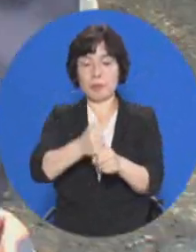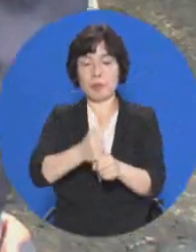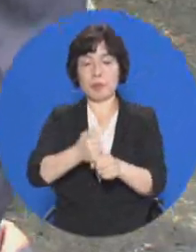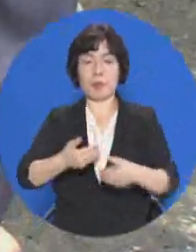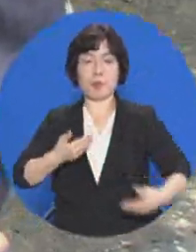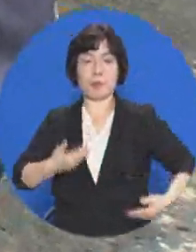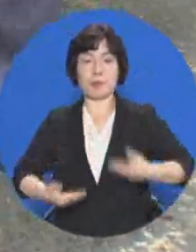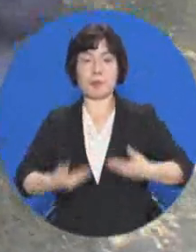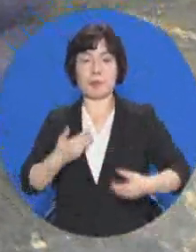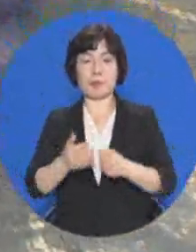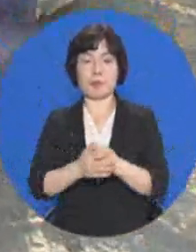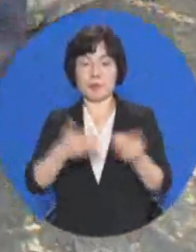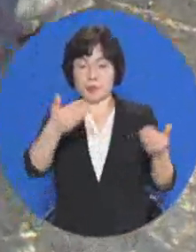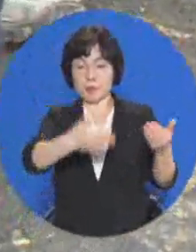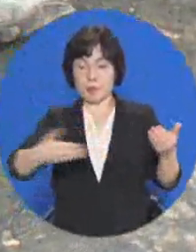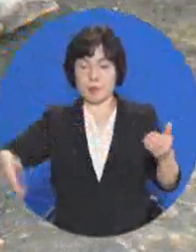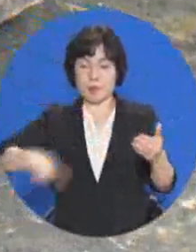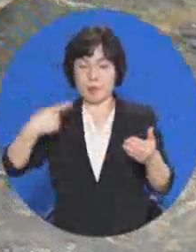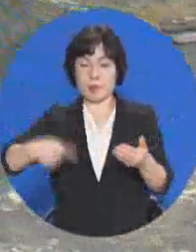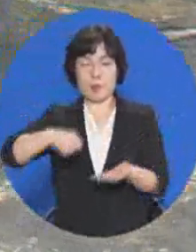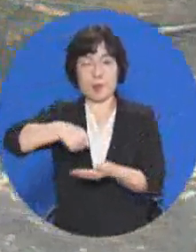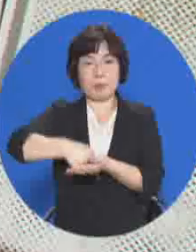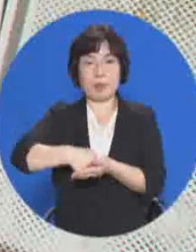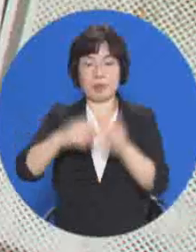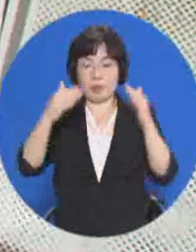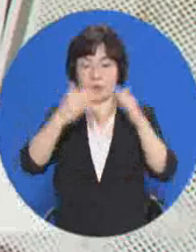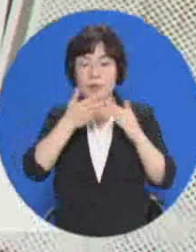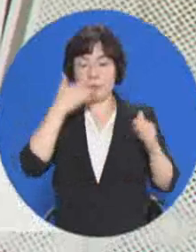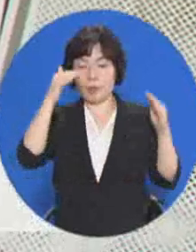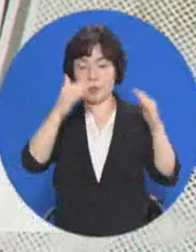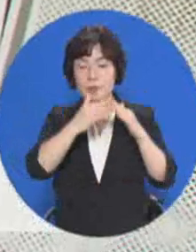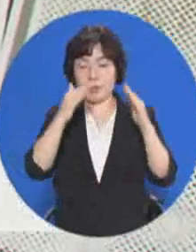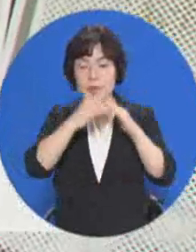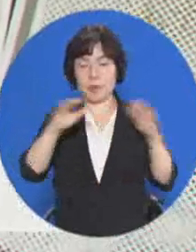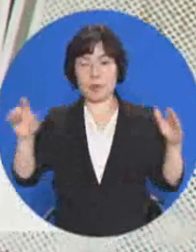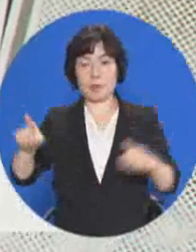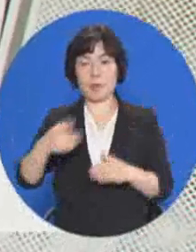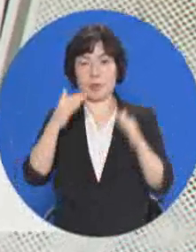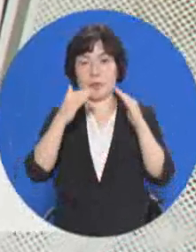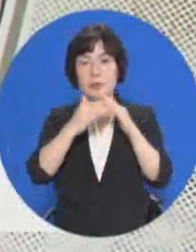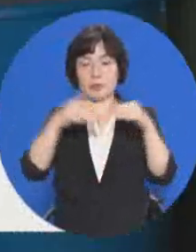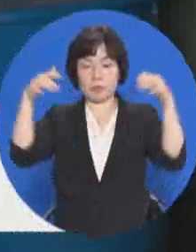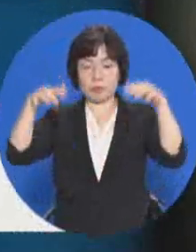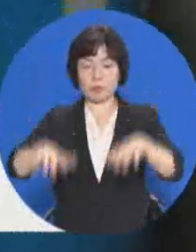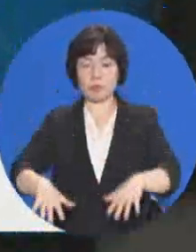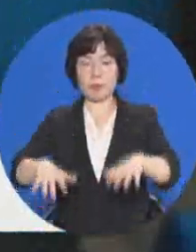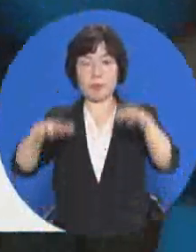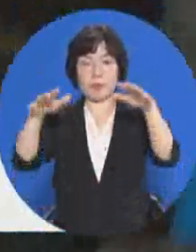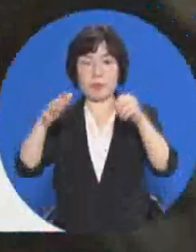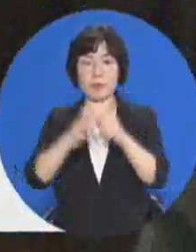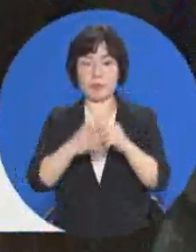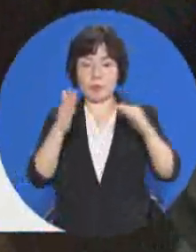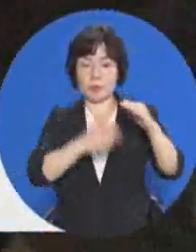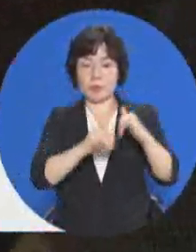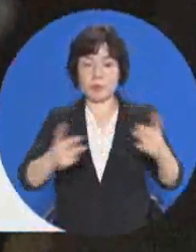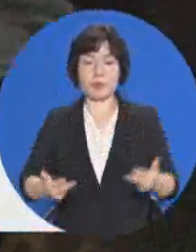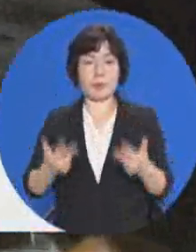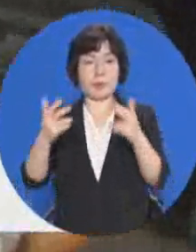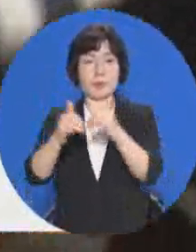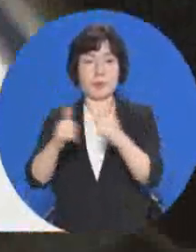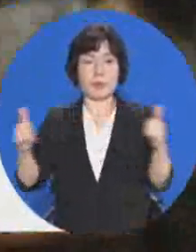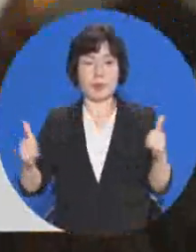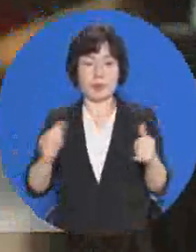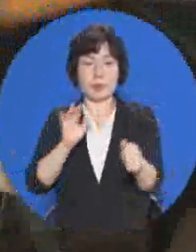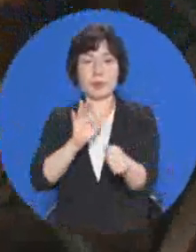했읍니다 하 천 년 방 악당과 식당을 비롯해 스택 100여 동의 침수된 상생 홍무 원과 자원봉사자들이